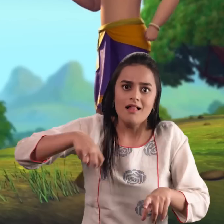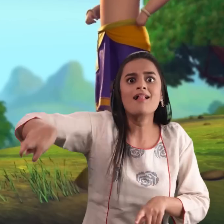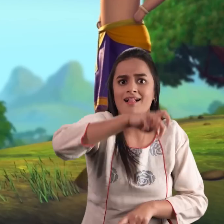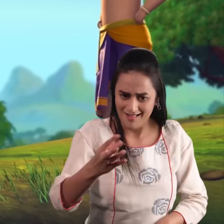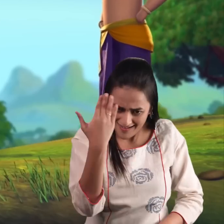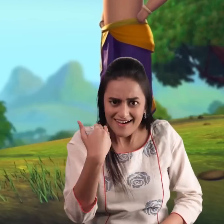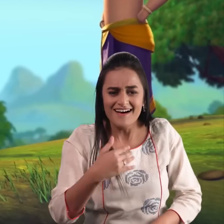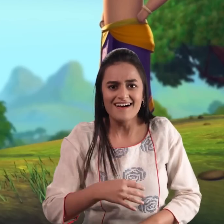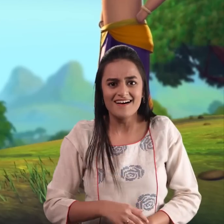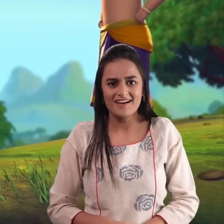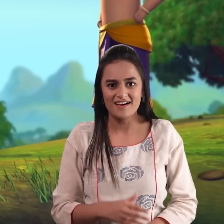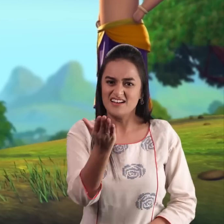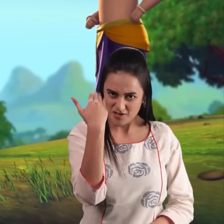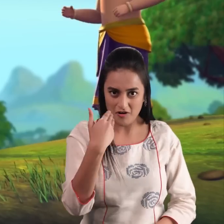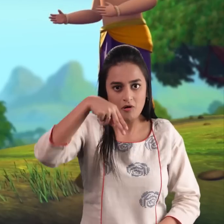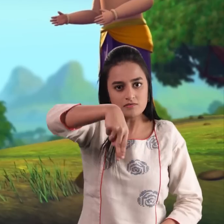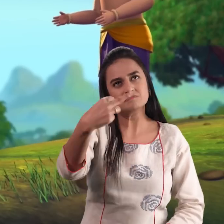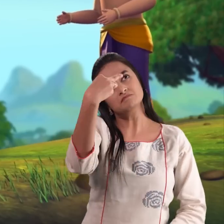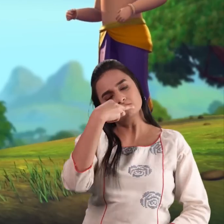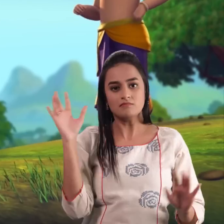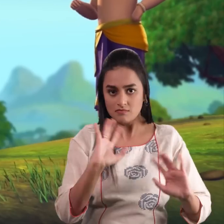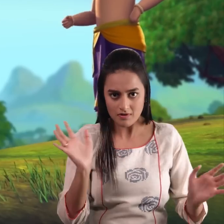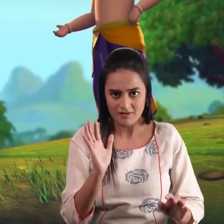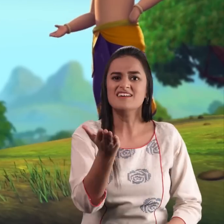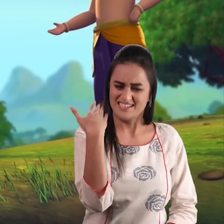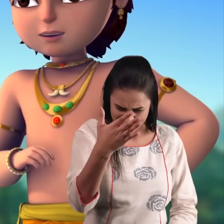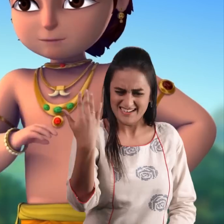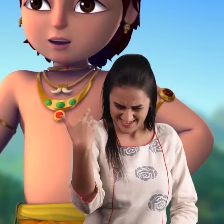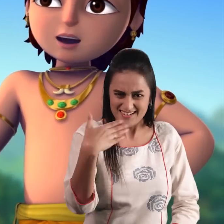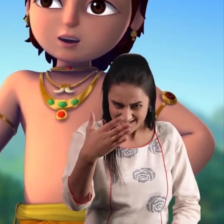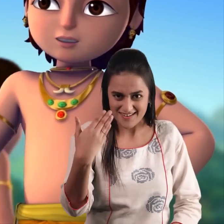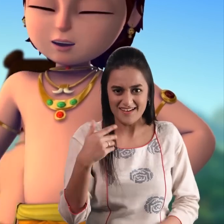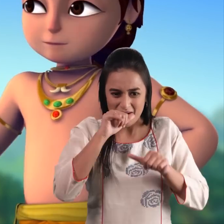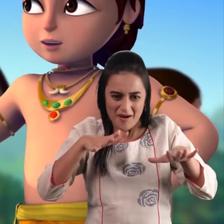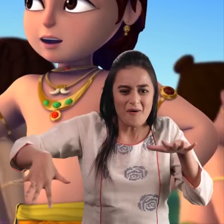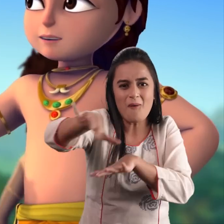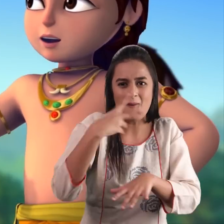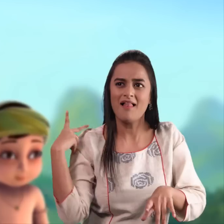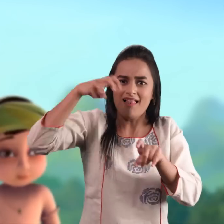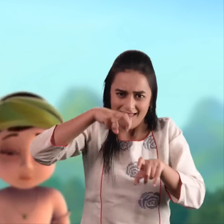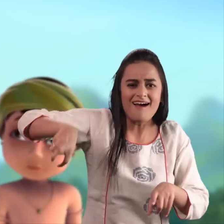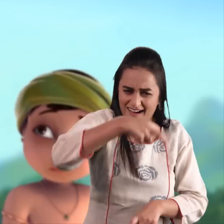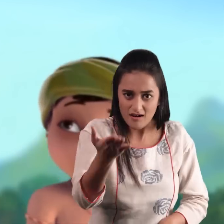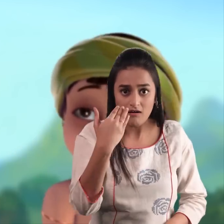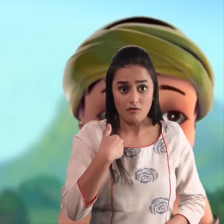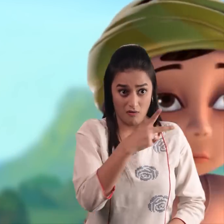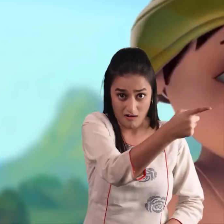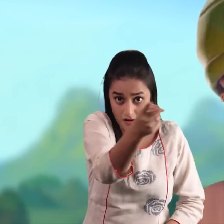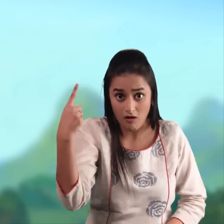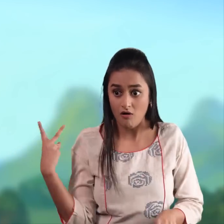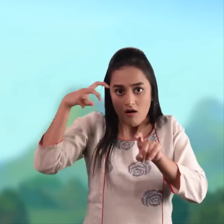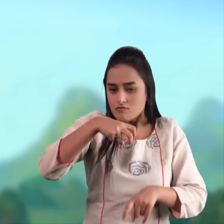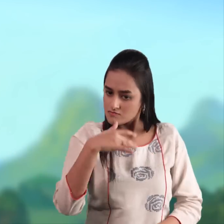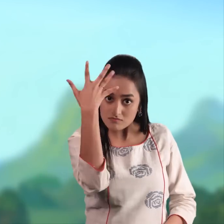कराने। चलो, खड़े रहकर मेरा मुंह मत देखो। चलो चलो, सवारी कराओ, घुमा कर लाओ। मैं किसी को सवारी